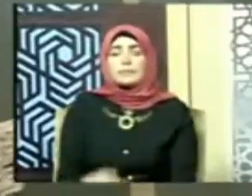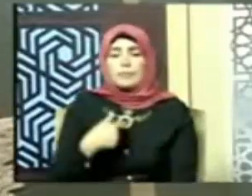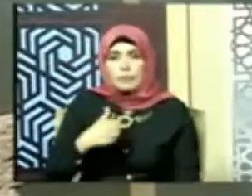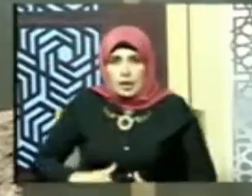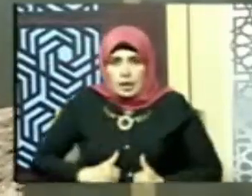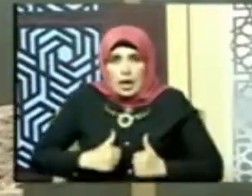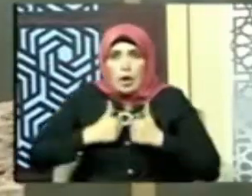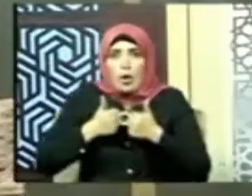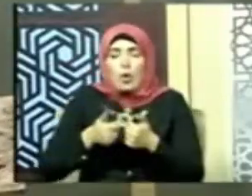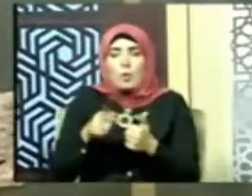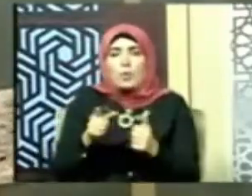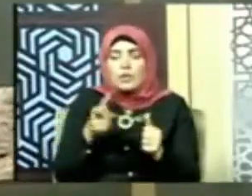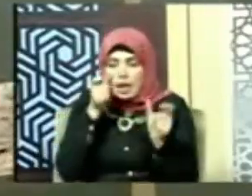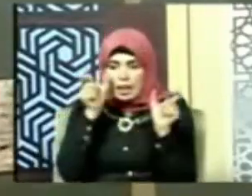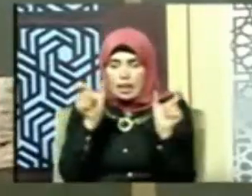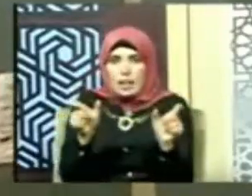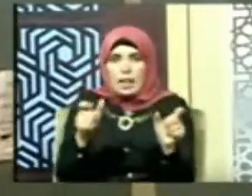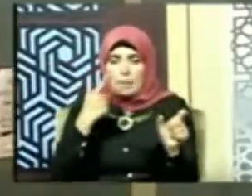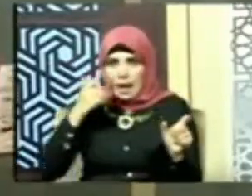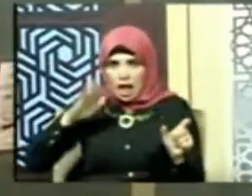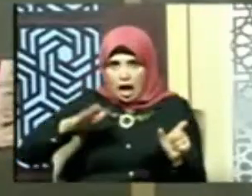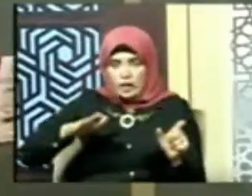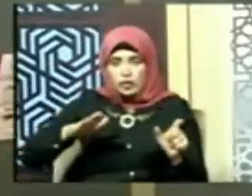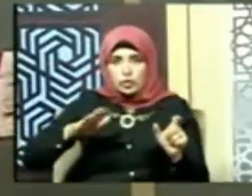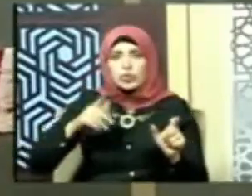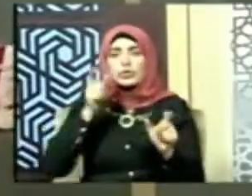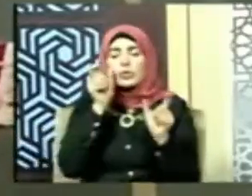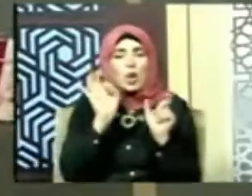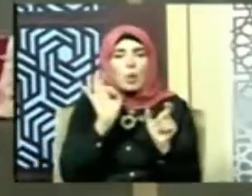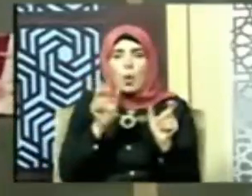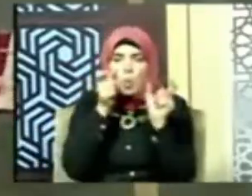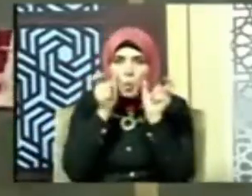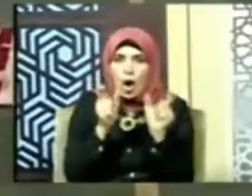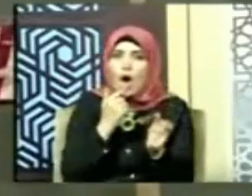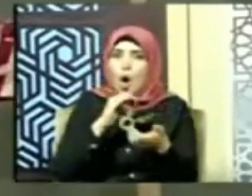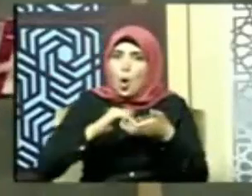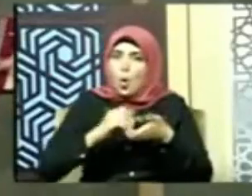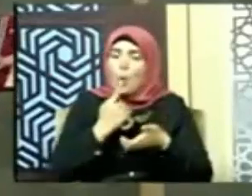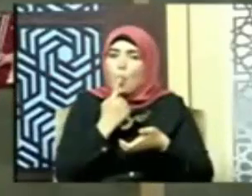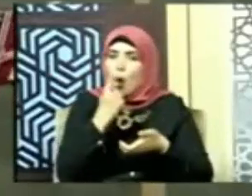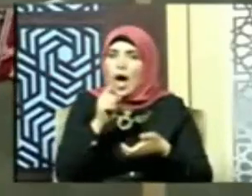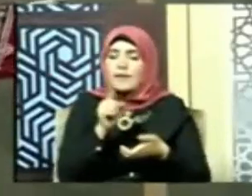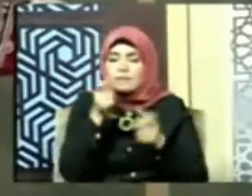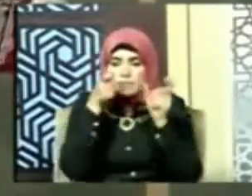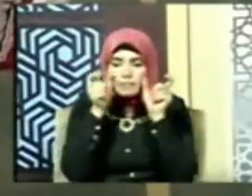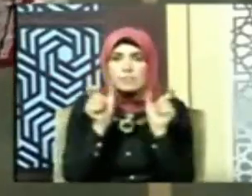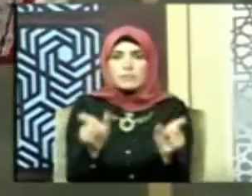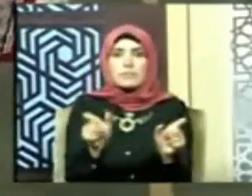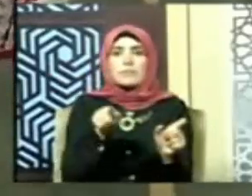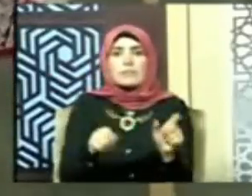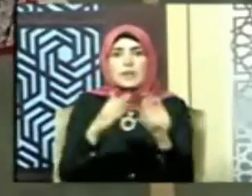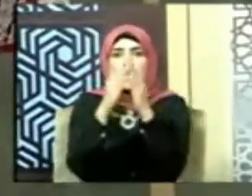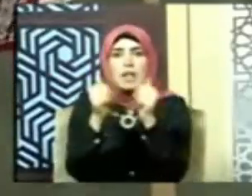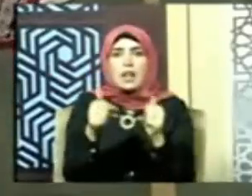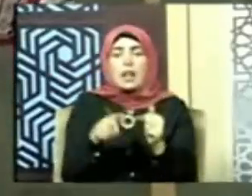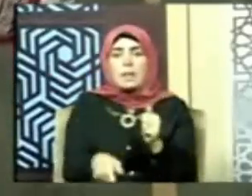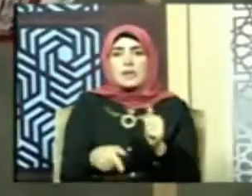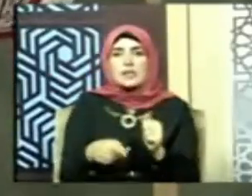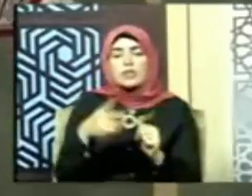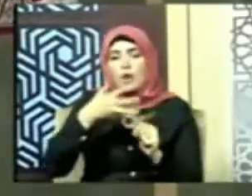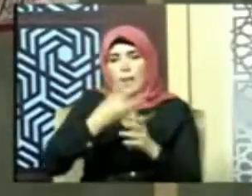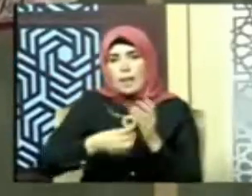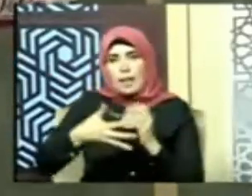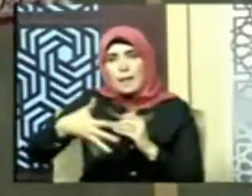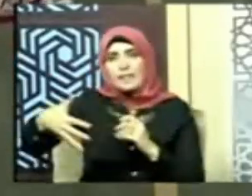نقوم على الحماية ما حيينا، ونعهد بالتمام إلى بنينا: وفيك